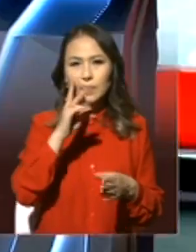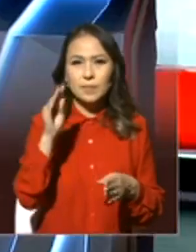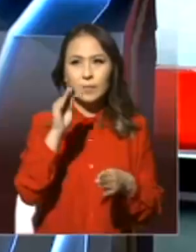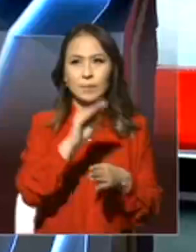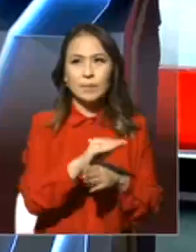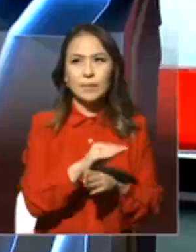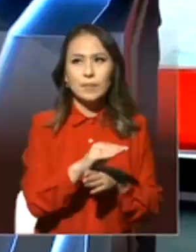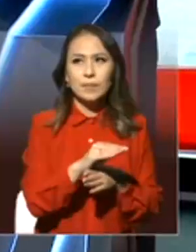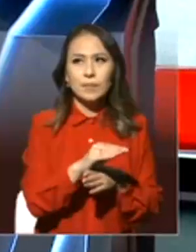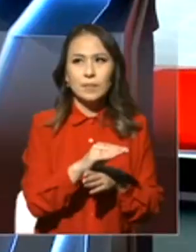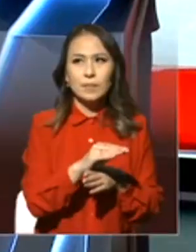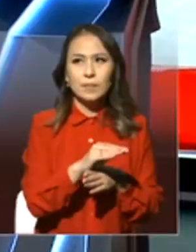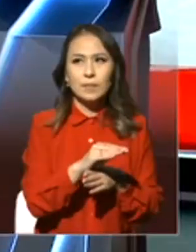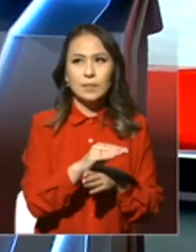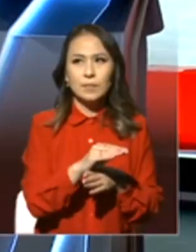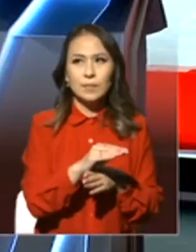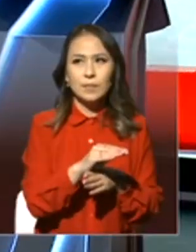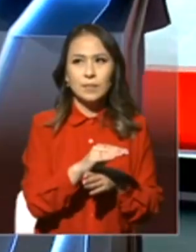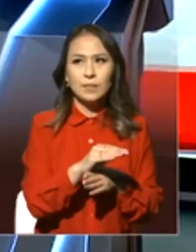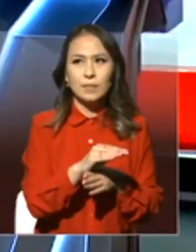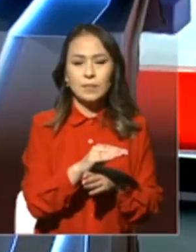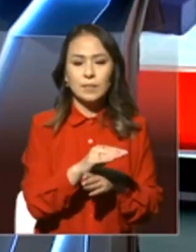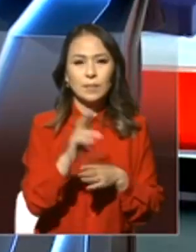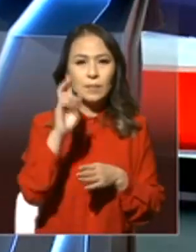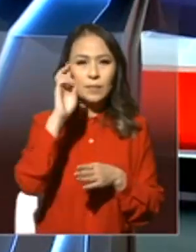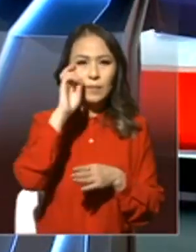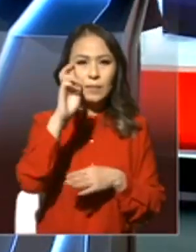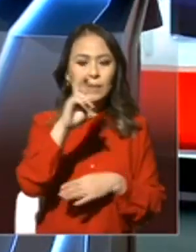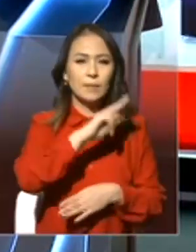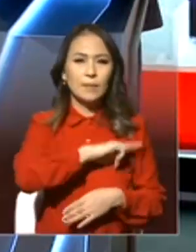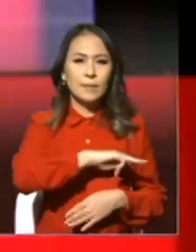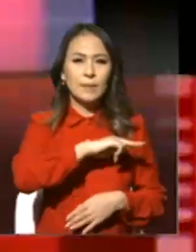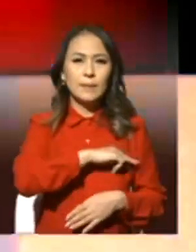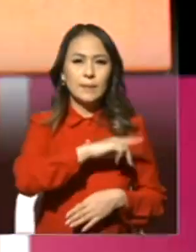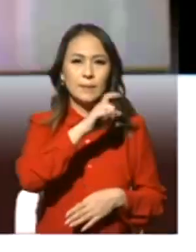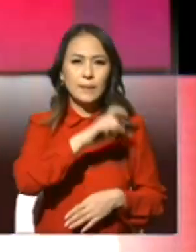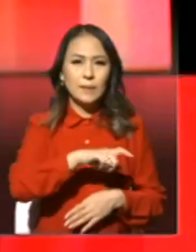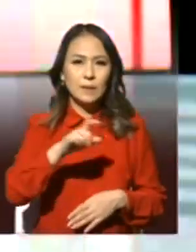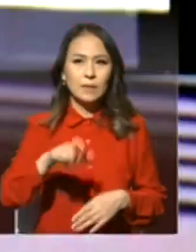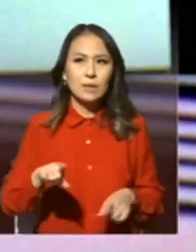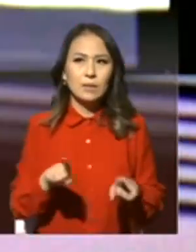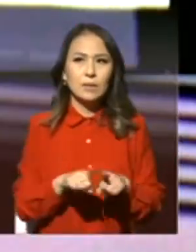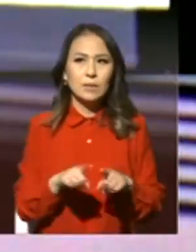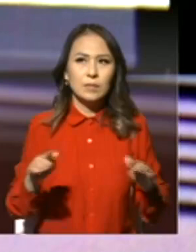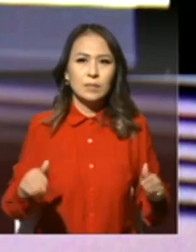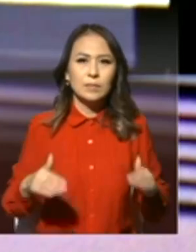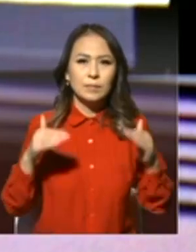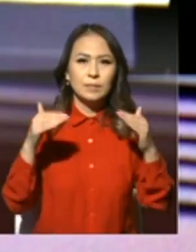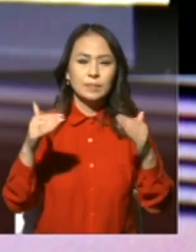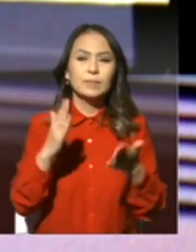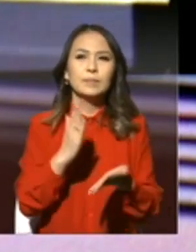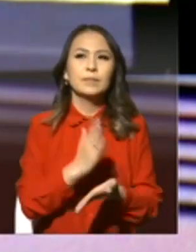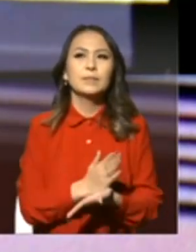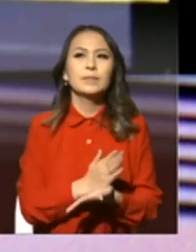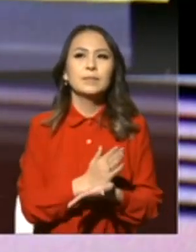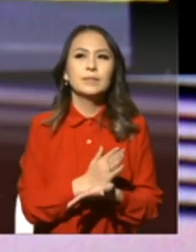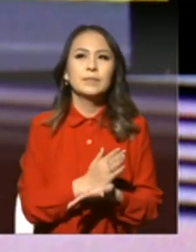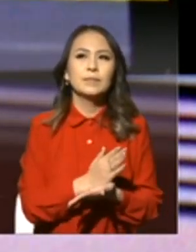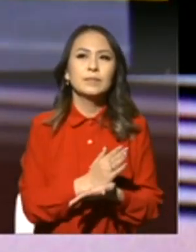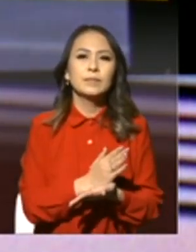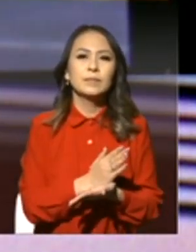төмен жоғарылату керек. Иә, міне мемлекеттік қызметтерге, бюджетті азаматтарға көтеріп жатыр.